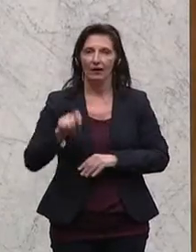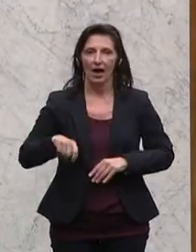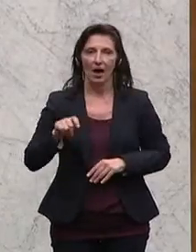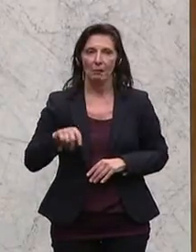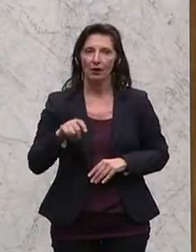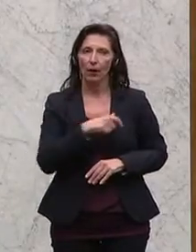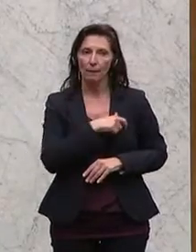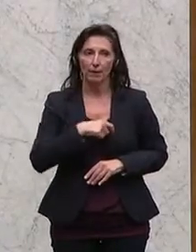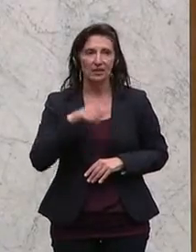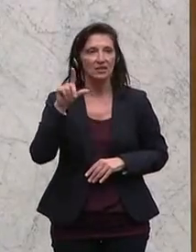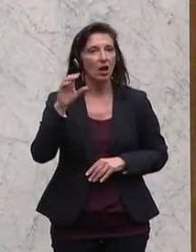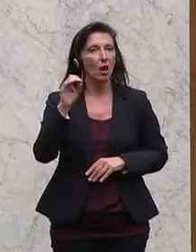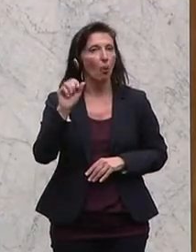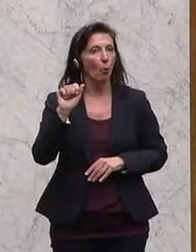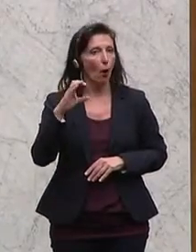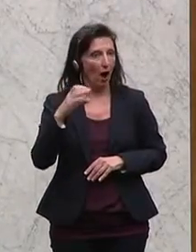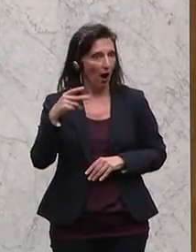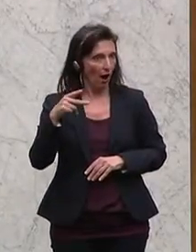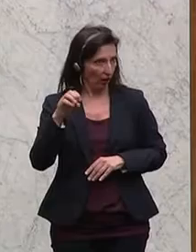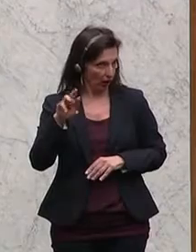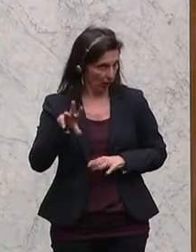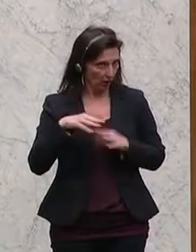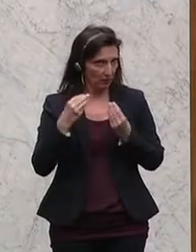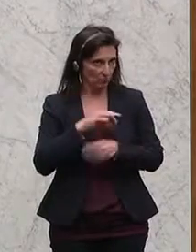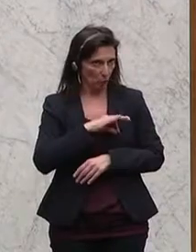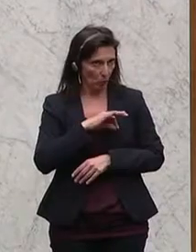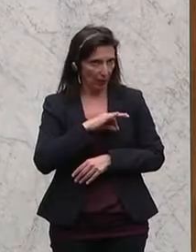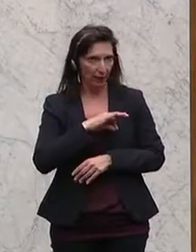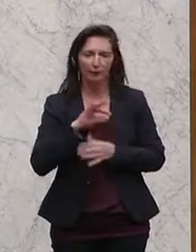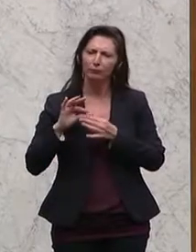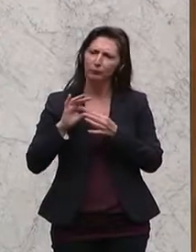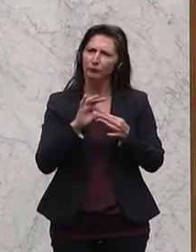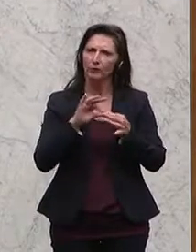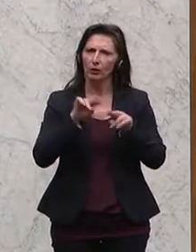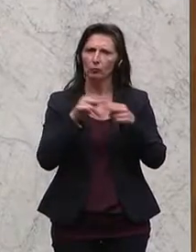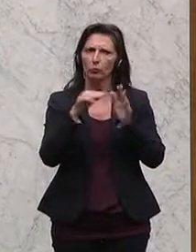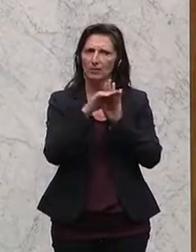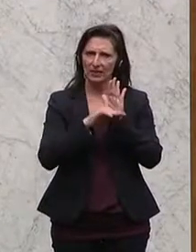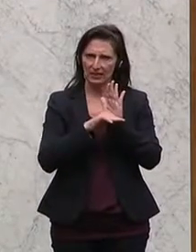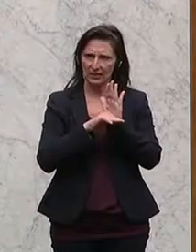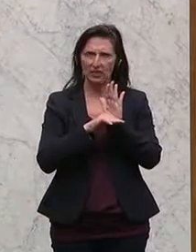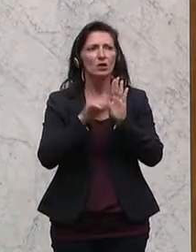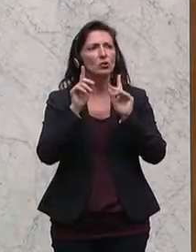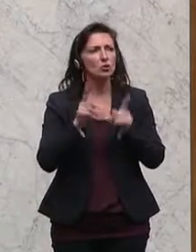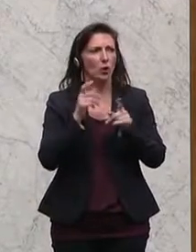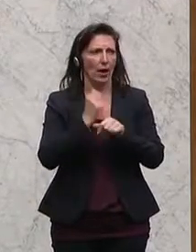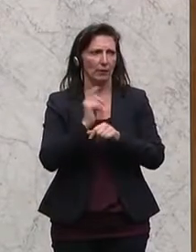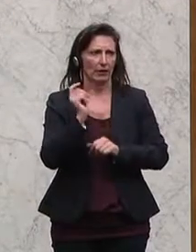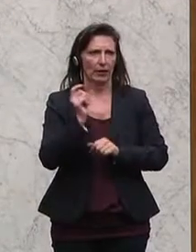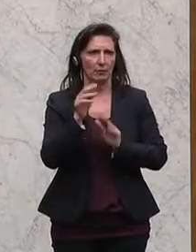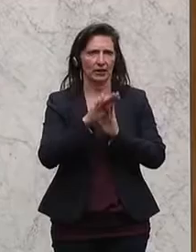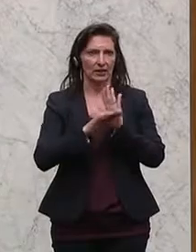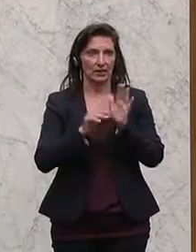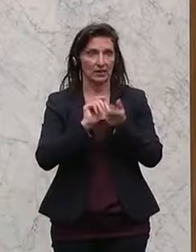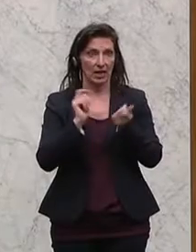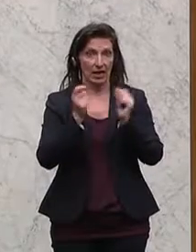für den Bereich der Personenbeförderung als auch für jenen der Güterbeförderung. Weiters behandelt werden